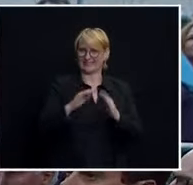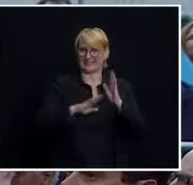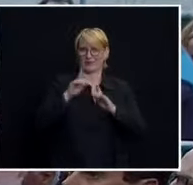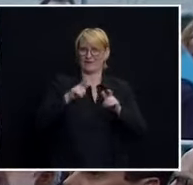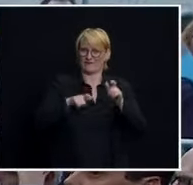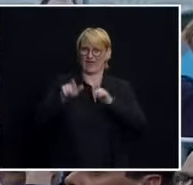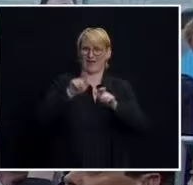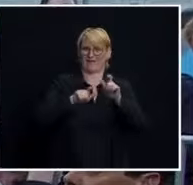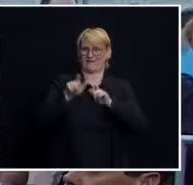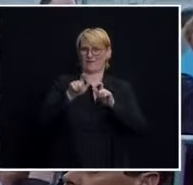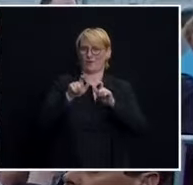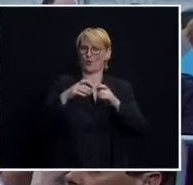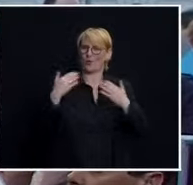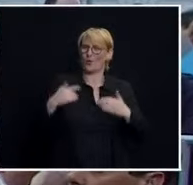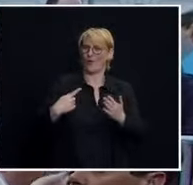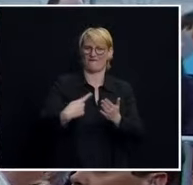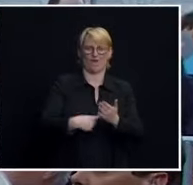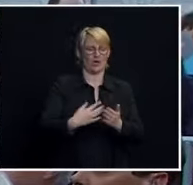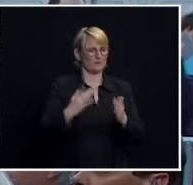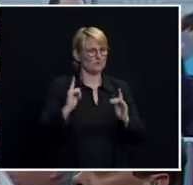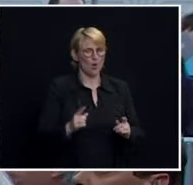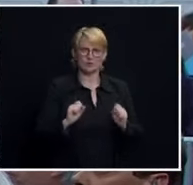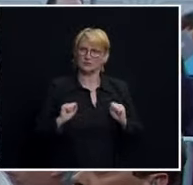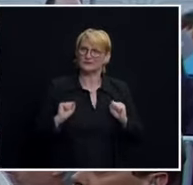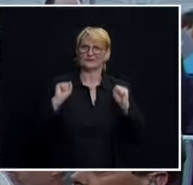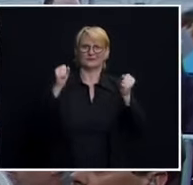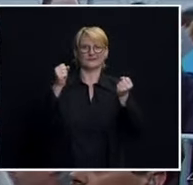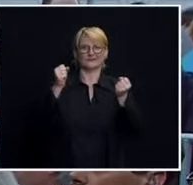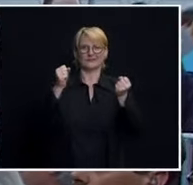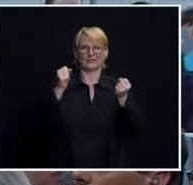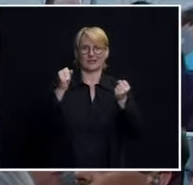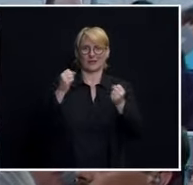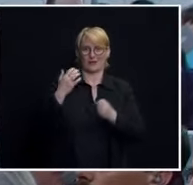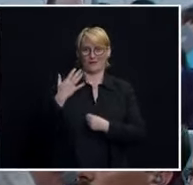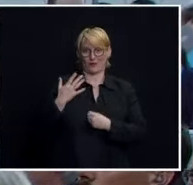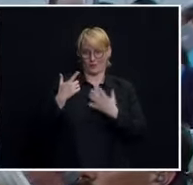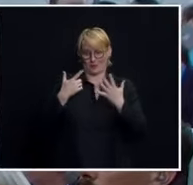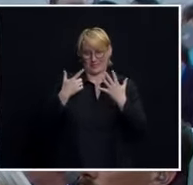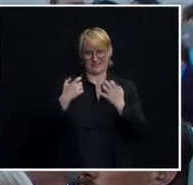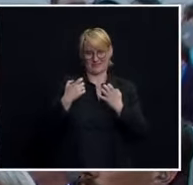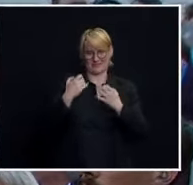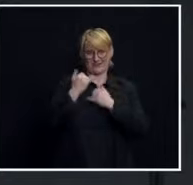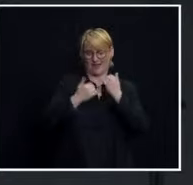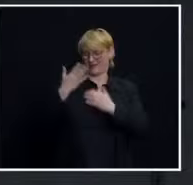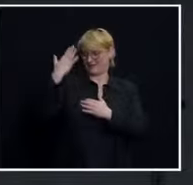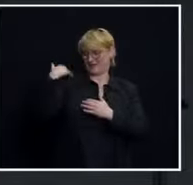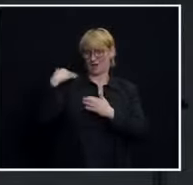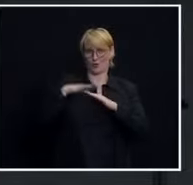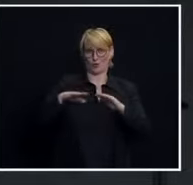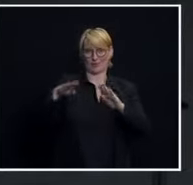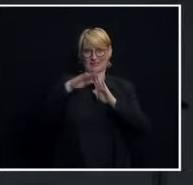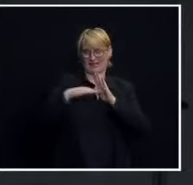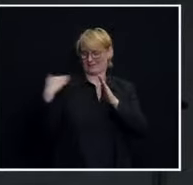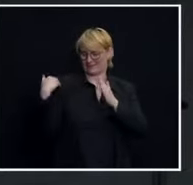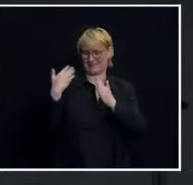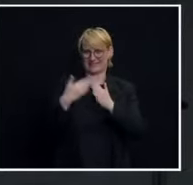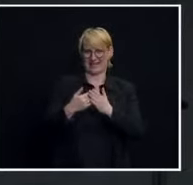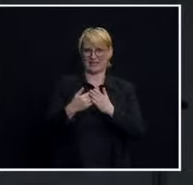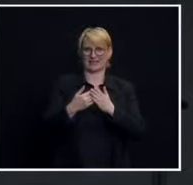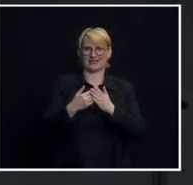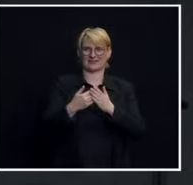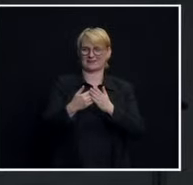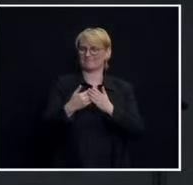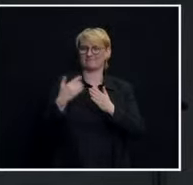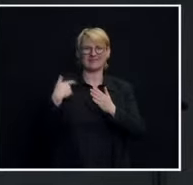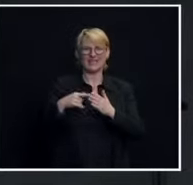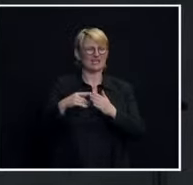der 75-jährigen Geschichte, seit dem Inkrafttreten des Grundgesetzes. Und in dieser Zeit können wir